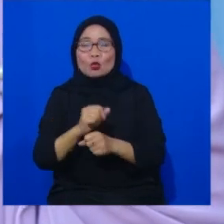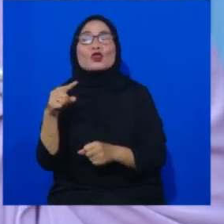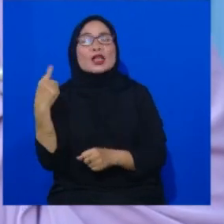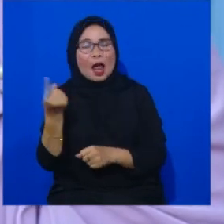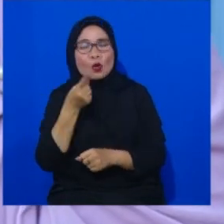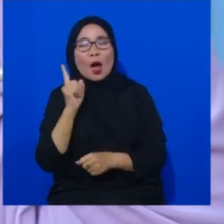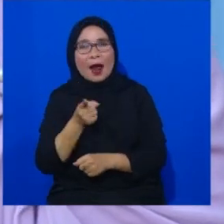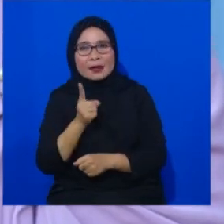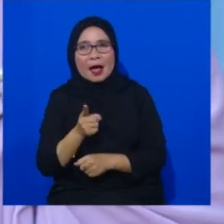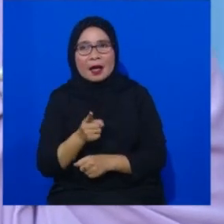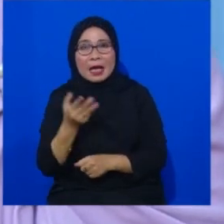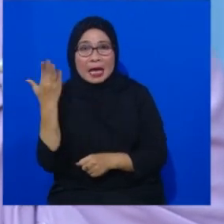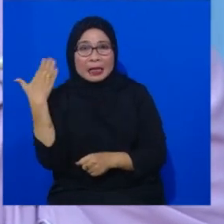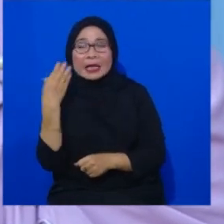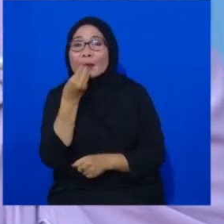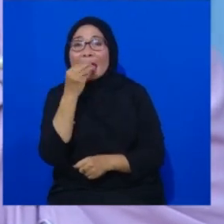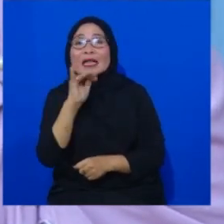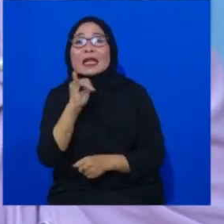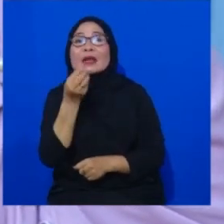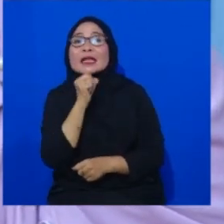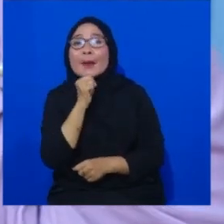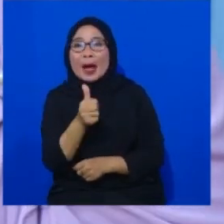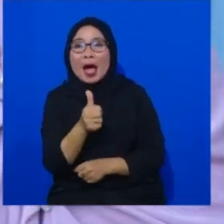sama siapa aja? Ya, sama anak, sama keluarga.